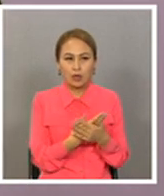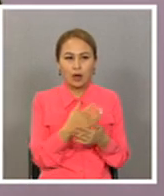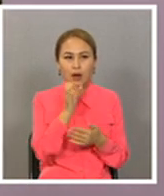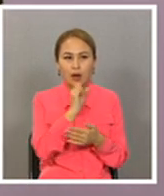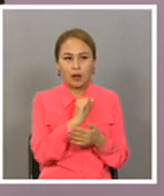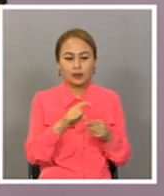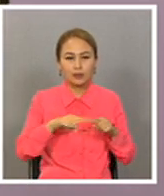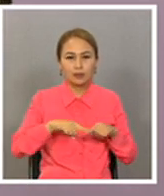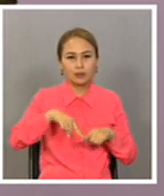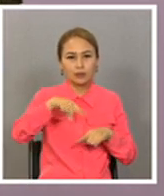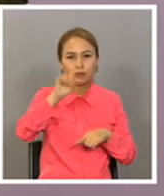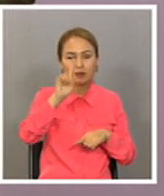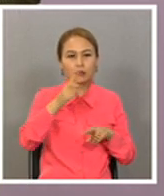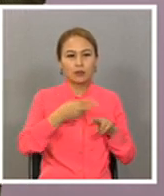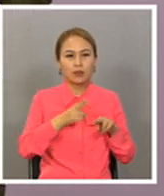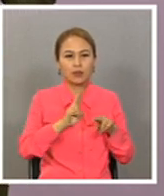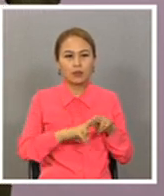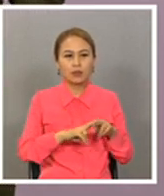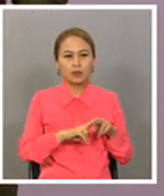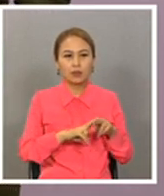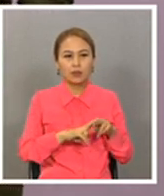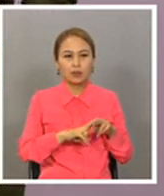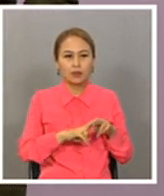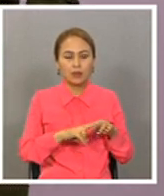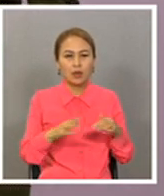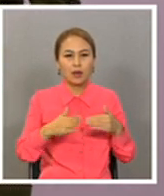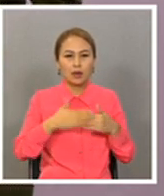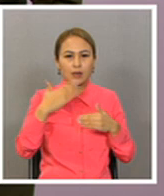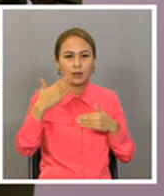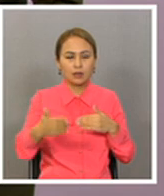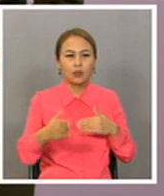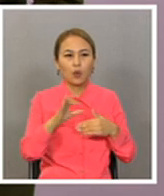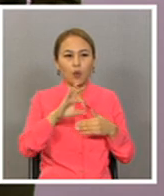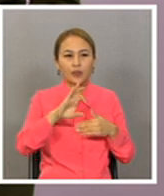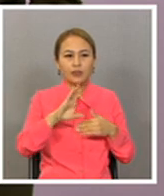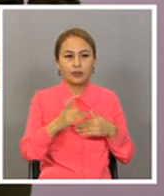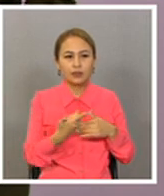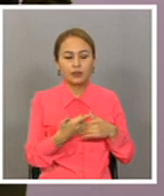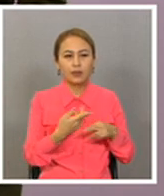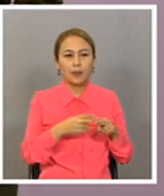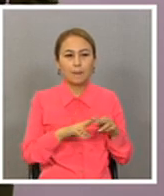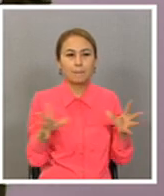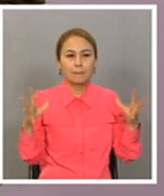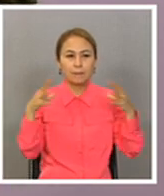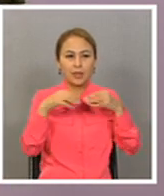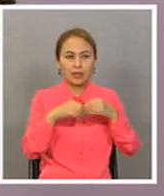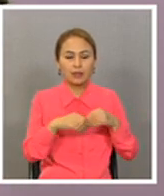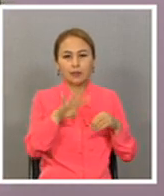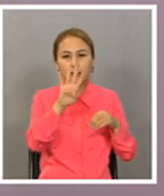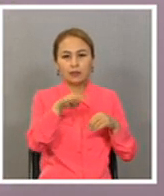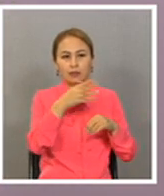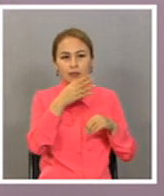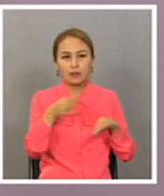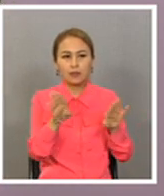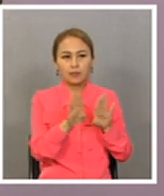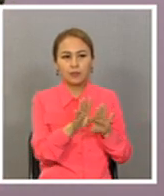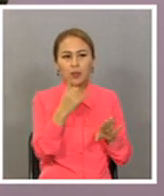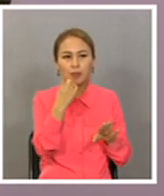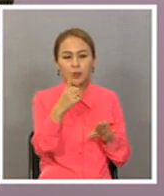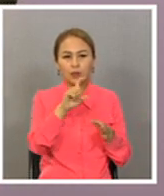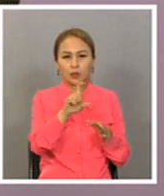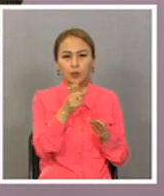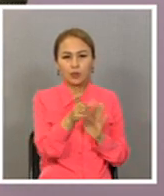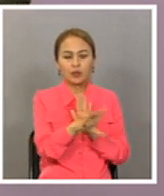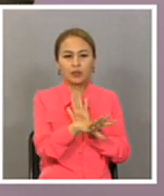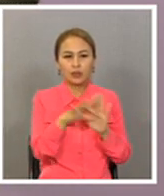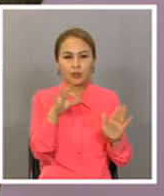тигинен сызылган сәуледе, ягъни ара кашыктык өсүндө бирлик кесиндер ретинде bir tor közde tañdap